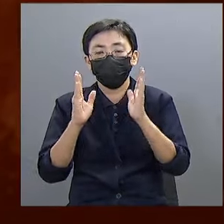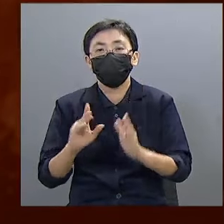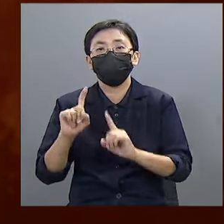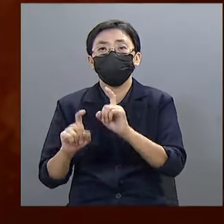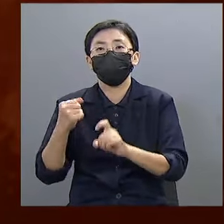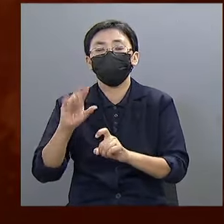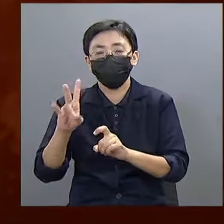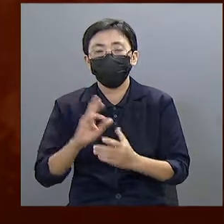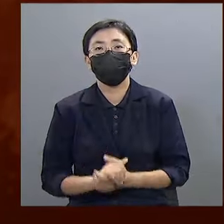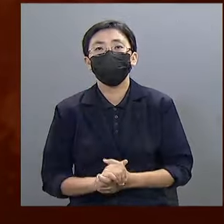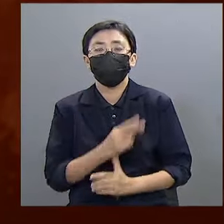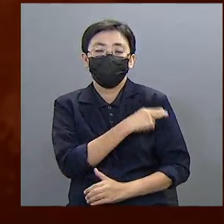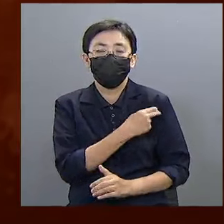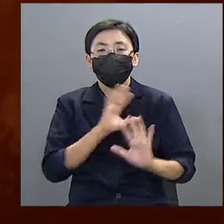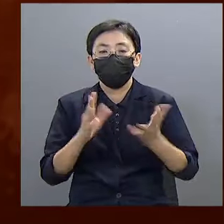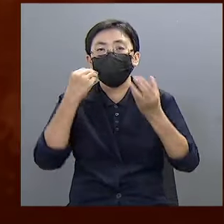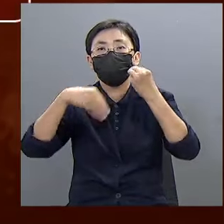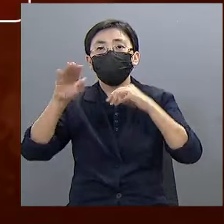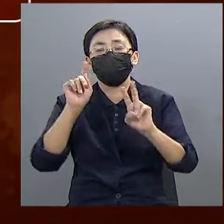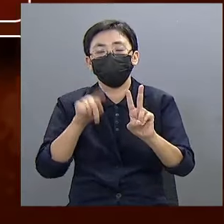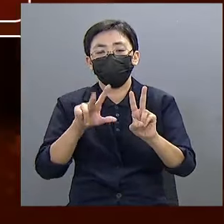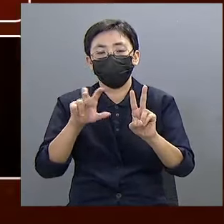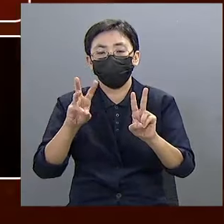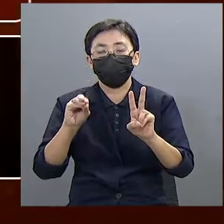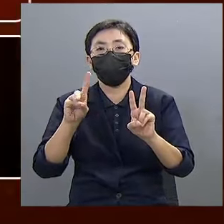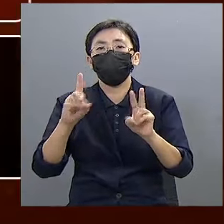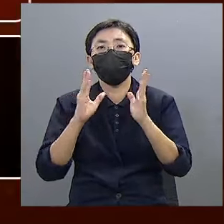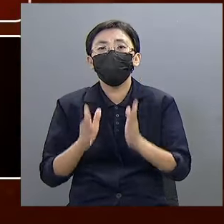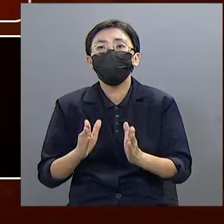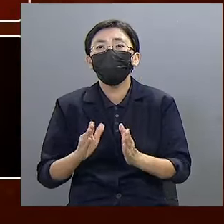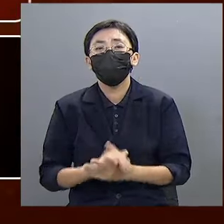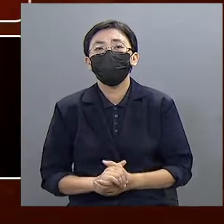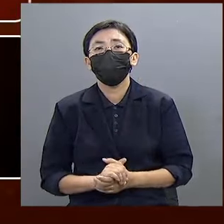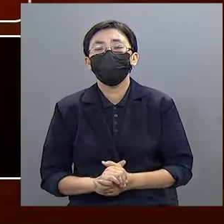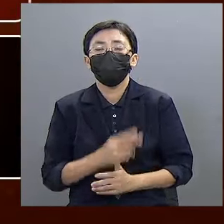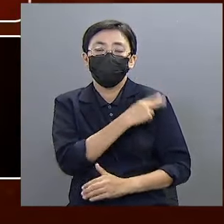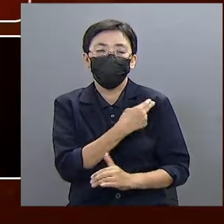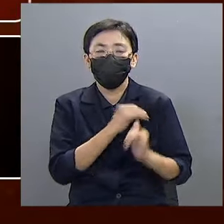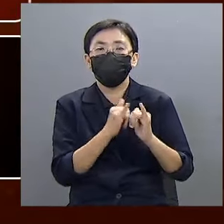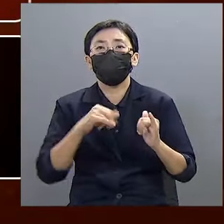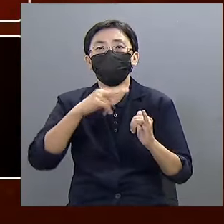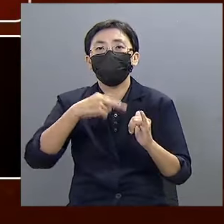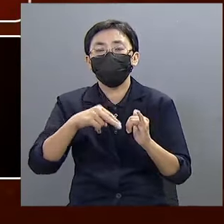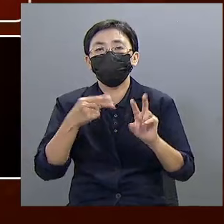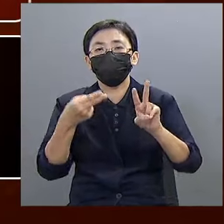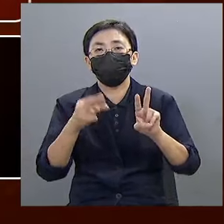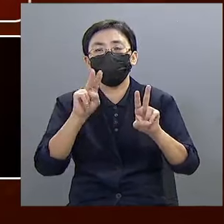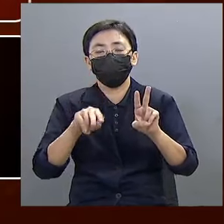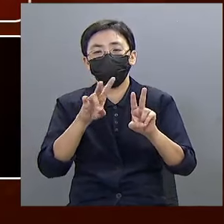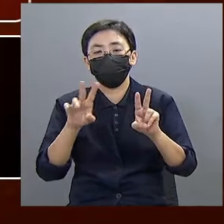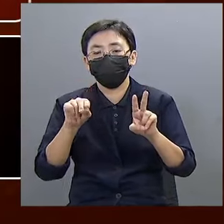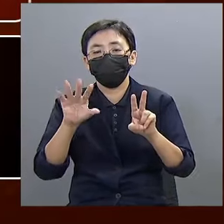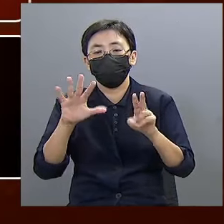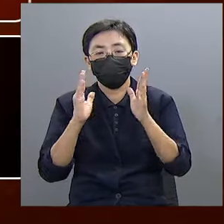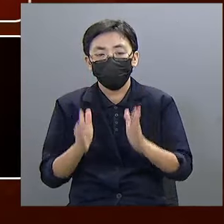รักษาหายกลับบ้านได้2361คนคงเหลือรักษาตัวอยู่ในโรงพยาบาลอีก 20000 2735